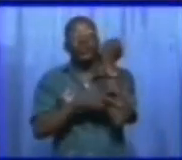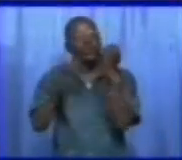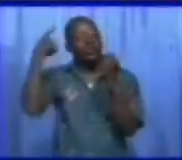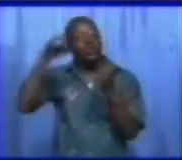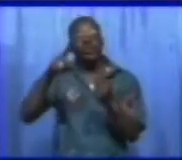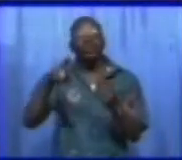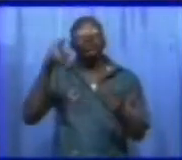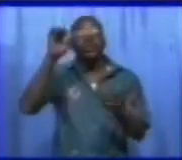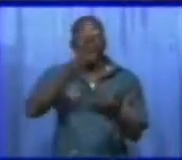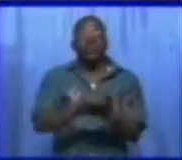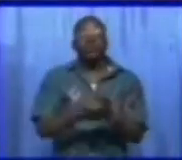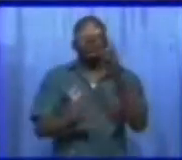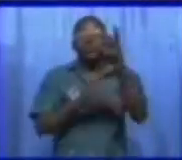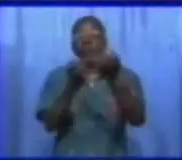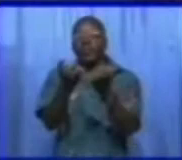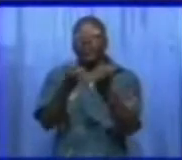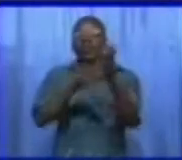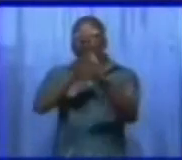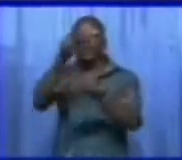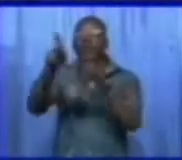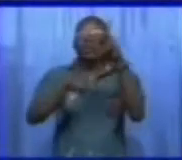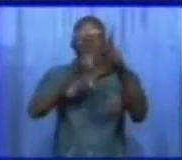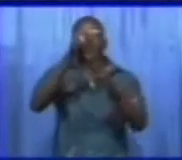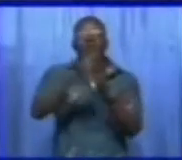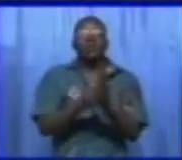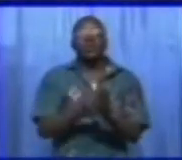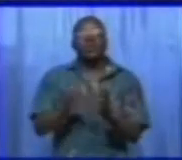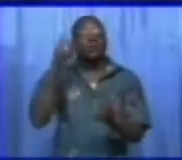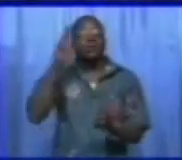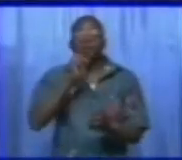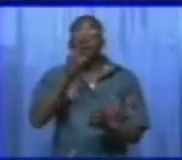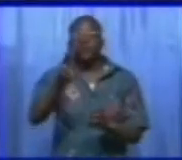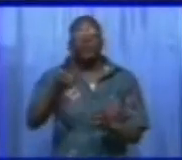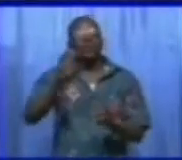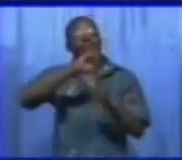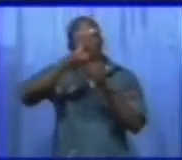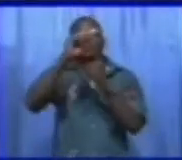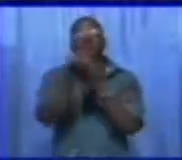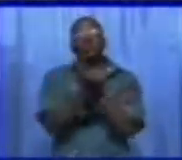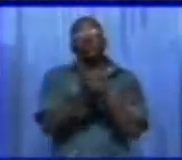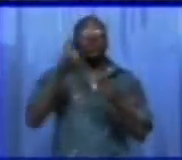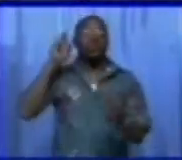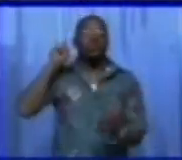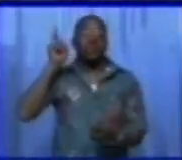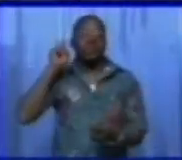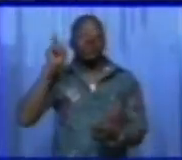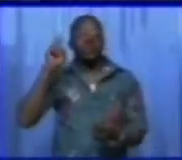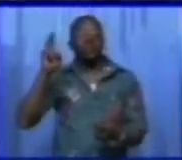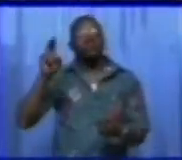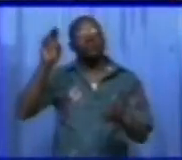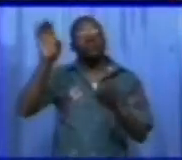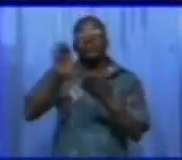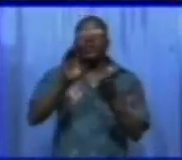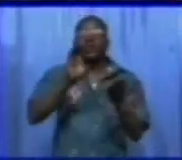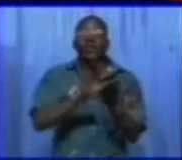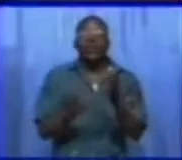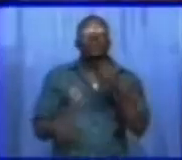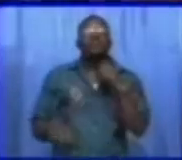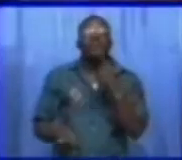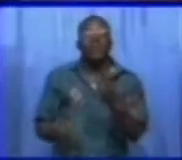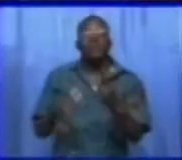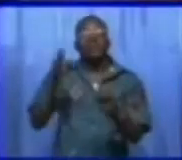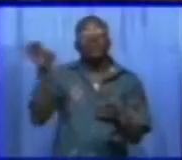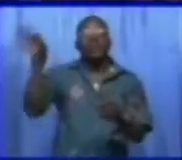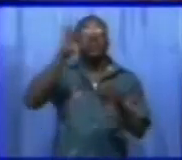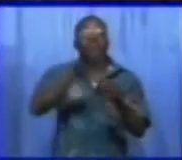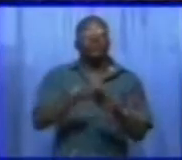des aspirations des populations et des réalités socio-historiques. Le code électoral dispose que le vote des